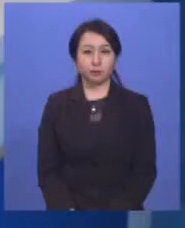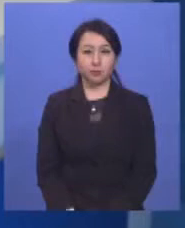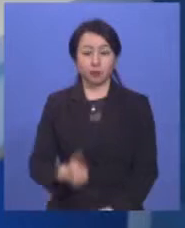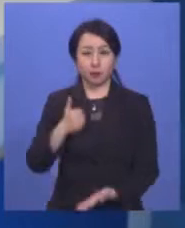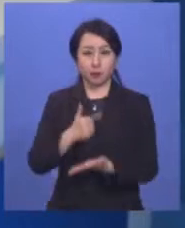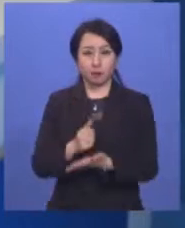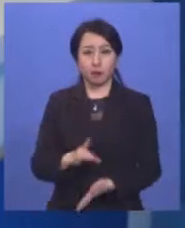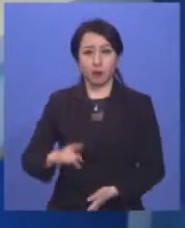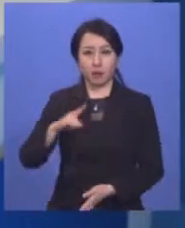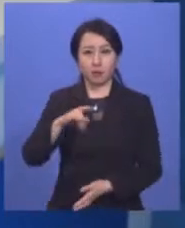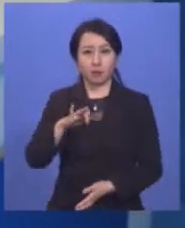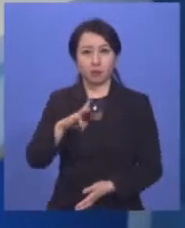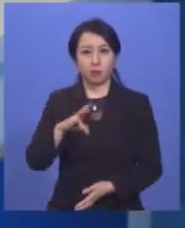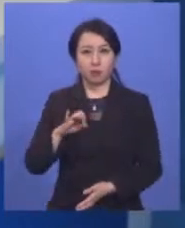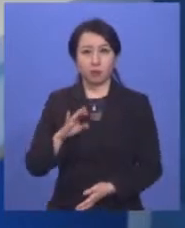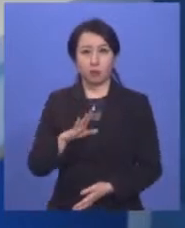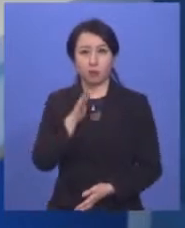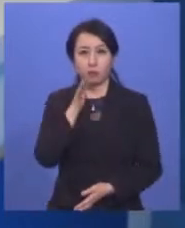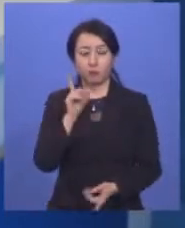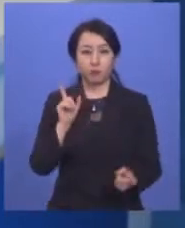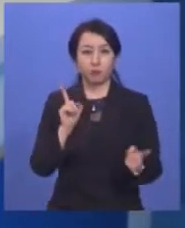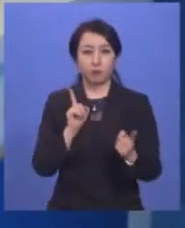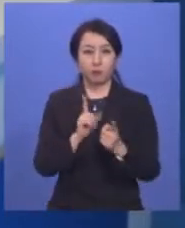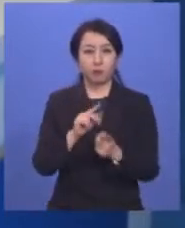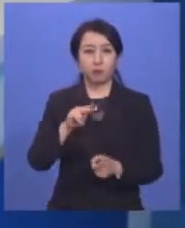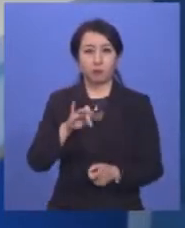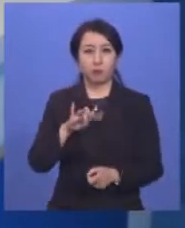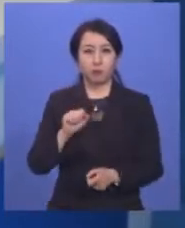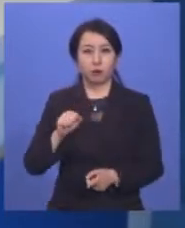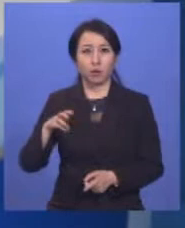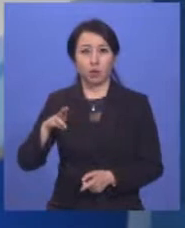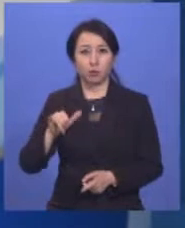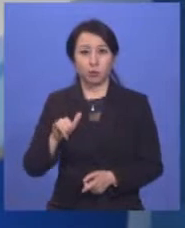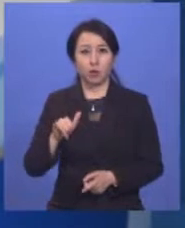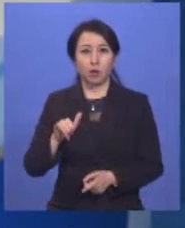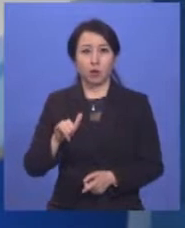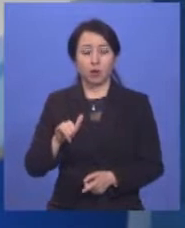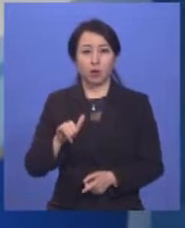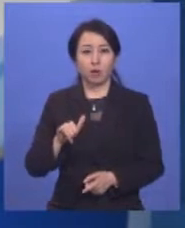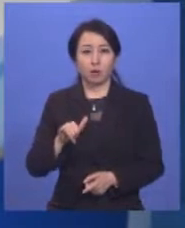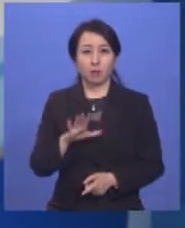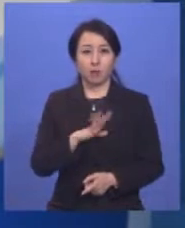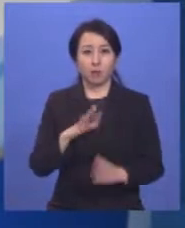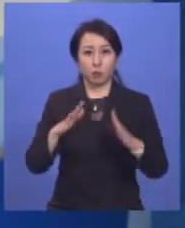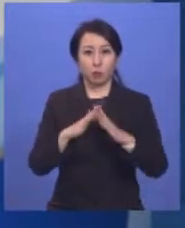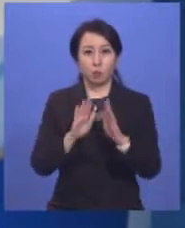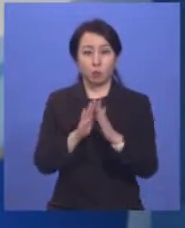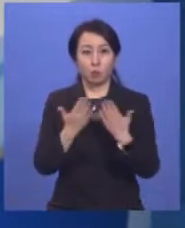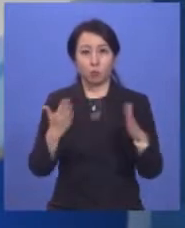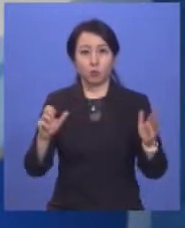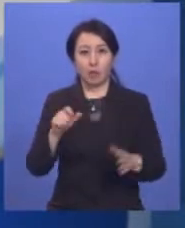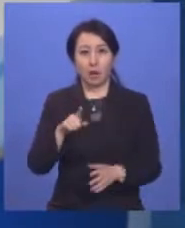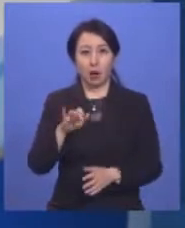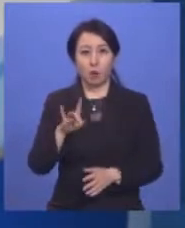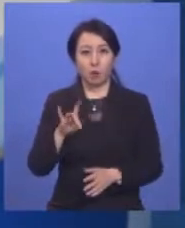президент республики казахстан касым-жомарт токаев ходе своего визита в челпан от у карга стан посетил дом музей мухтара